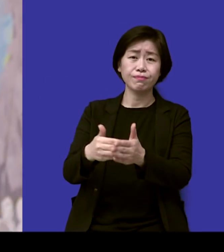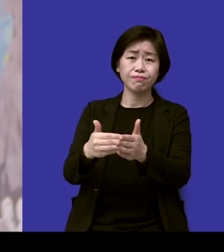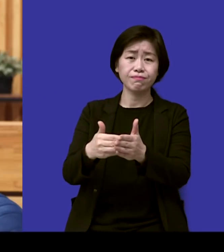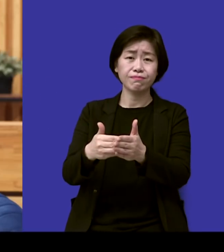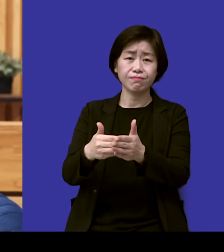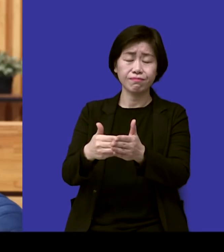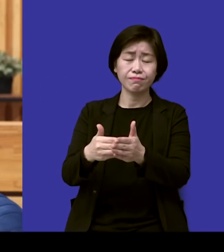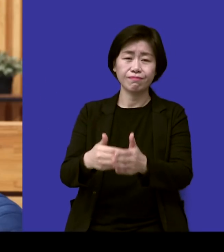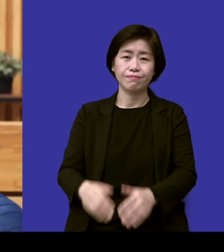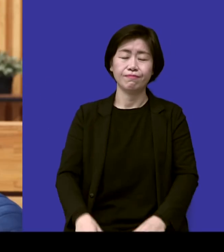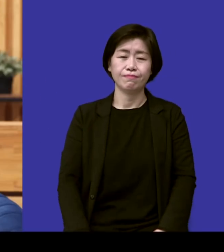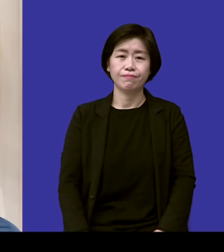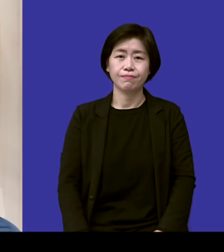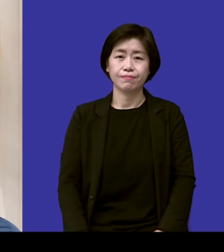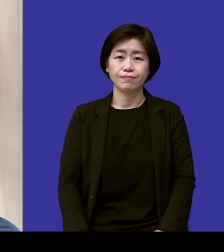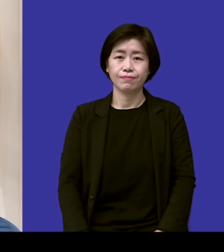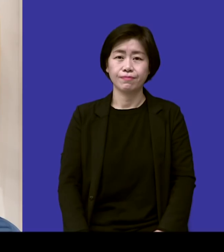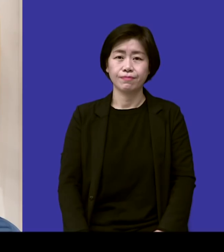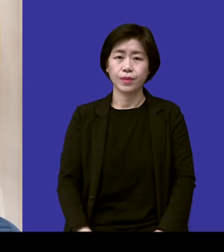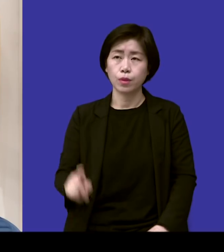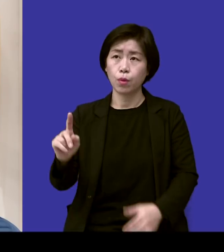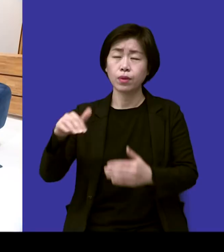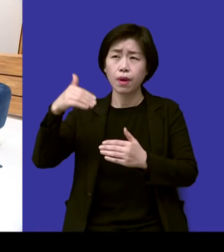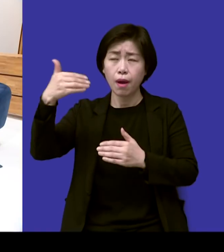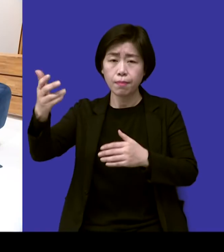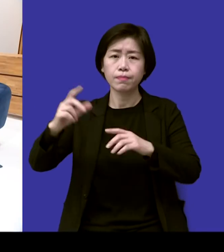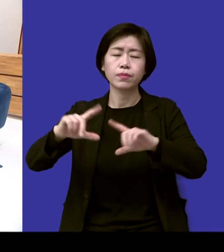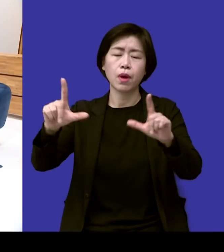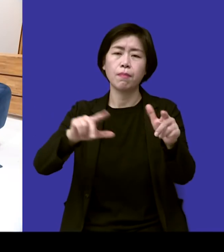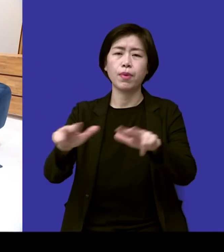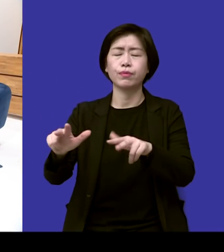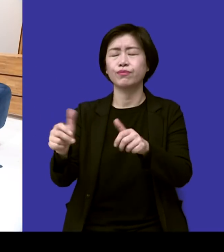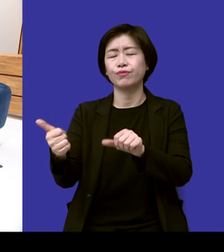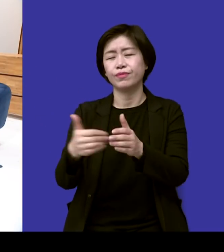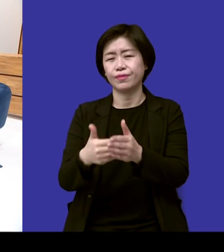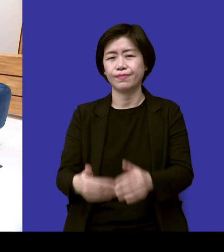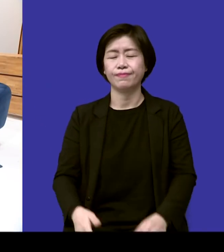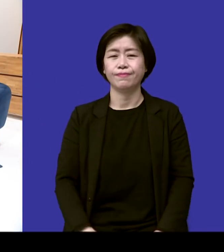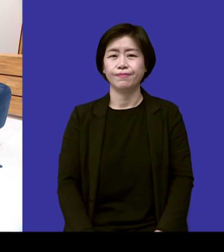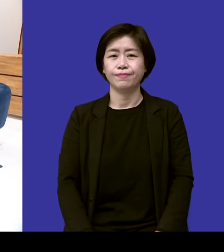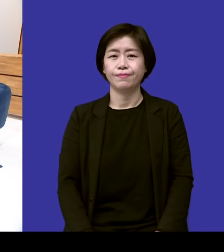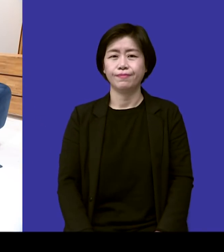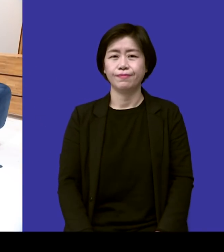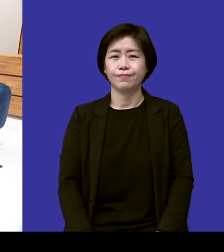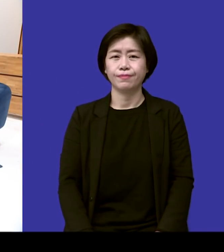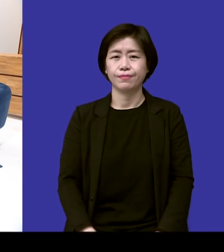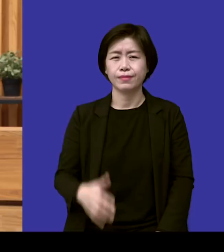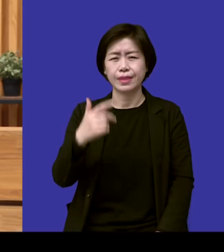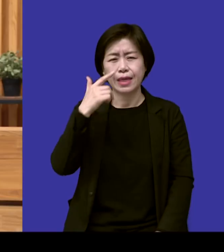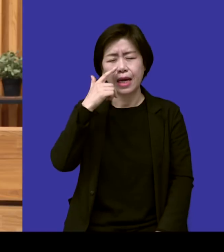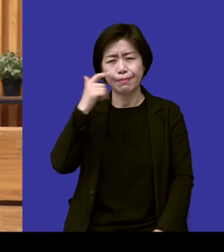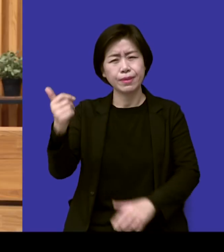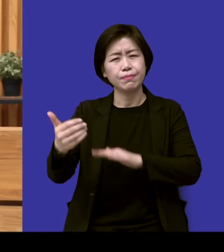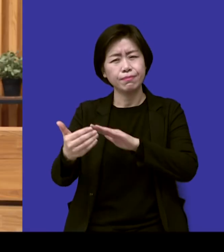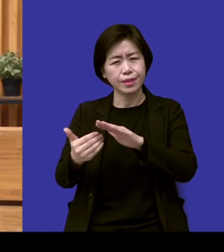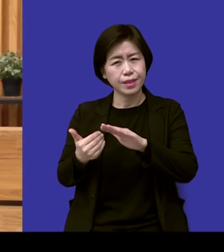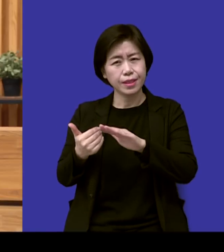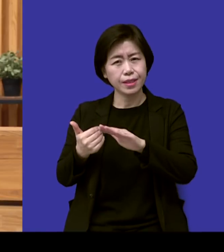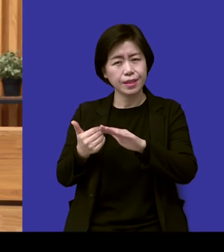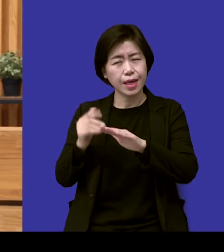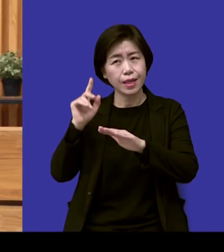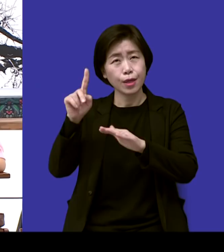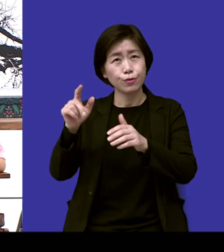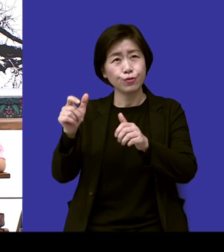따뜻하게 안고 예. 그리고 바로 그 다음 날 돌아가셨어요. 아. 그러니까 아버지도 아셨나 봐요. 작별 인사를 하셨구나.